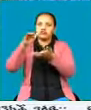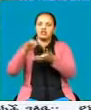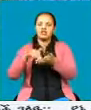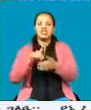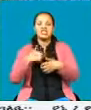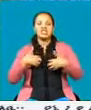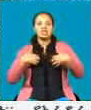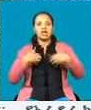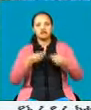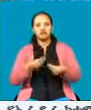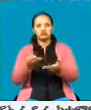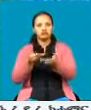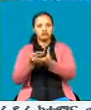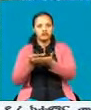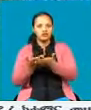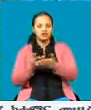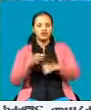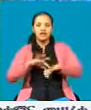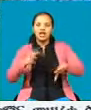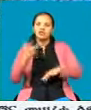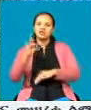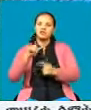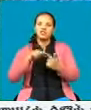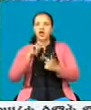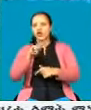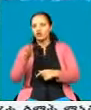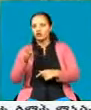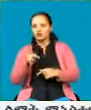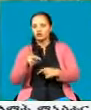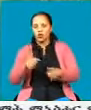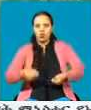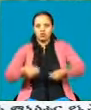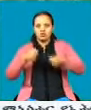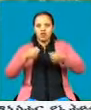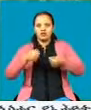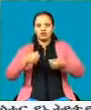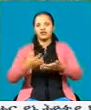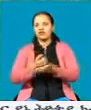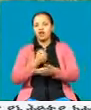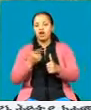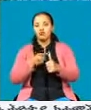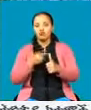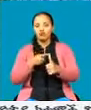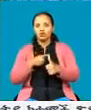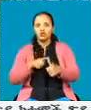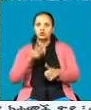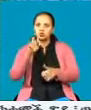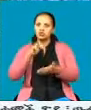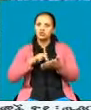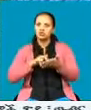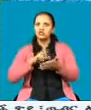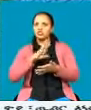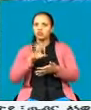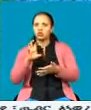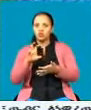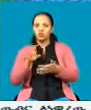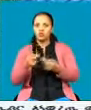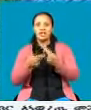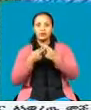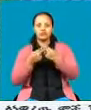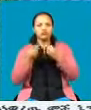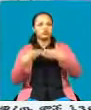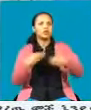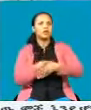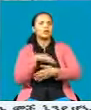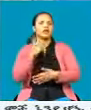እያወጣ የሚሰጥበት ሁኔታ አለ። በሄክታር ከ18-22 ኩንታል ይነሳል። አንዱን ኩንታል 3600 ብናባዘው ብዙ ገቢ